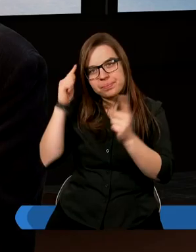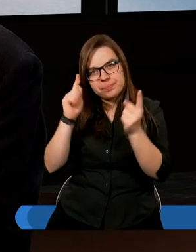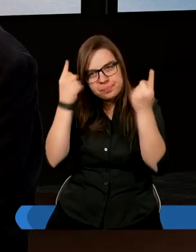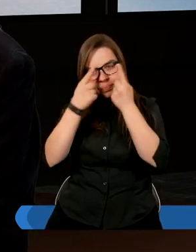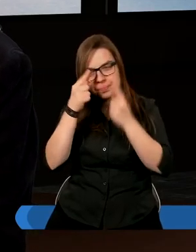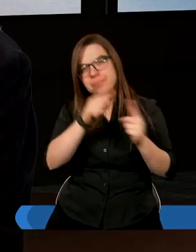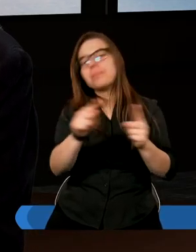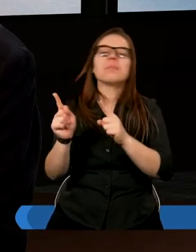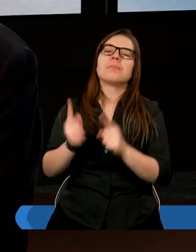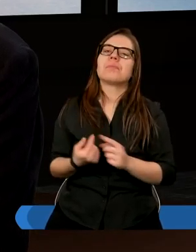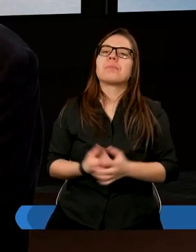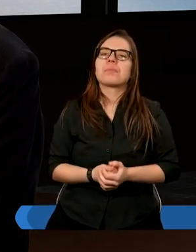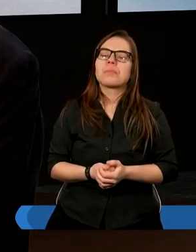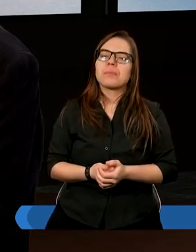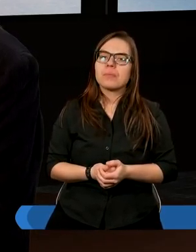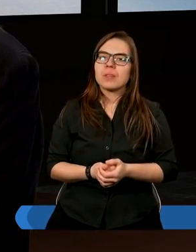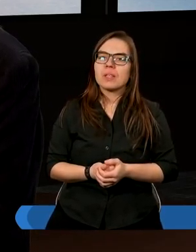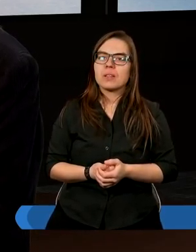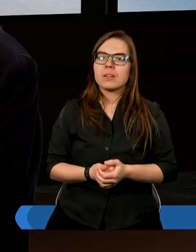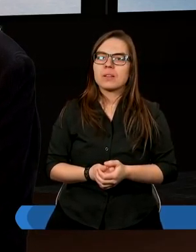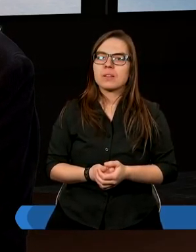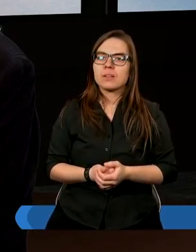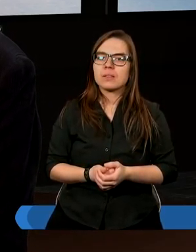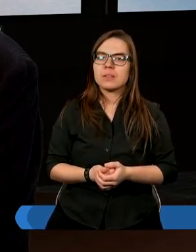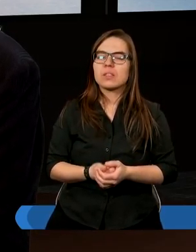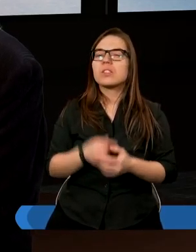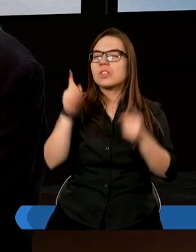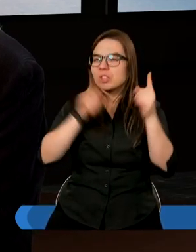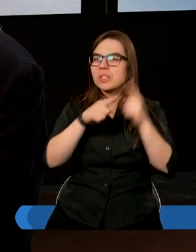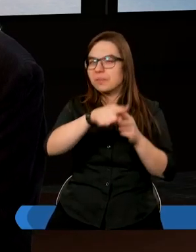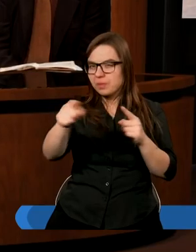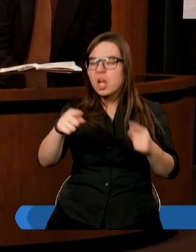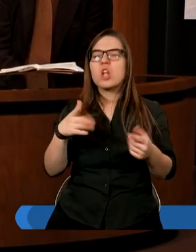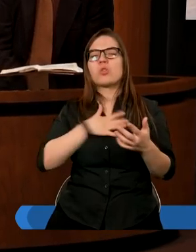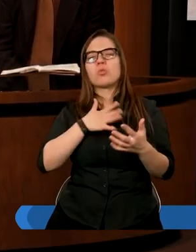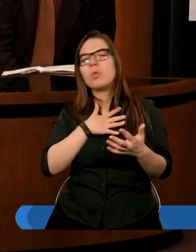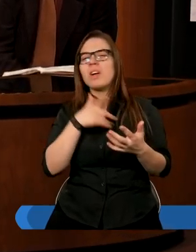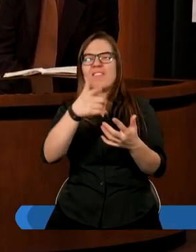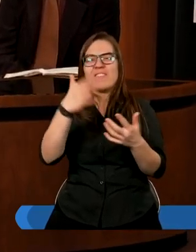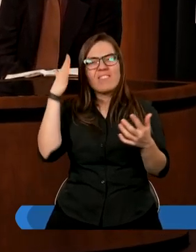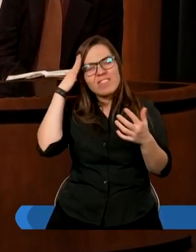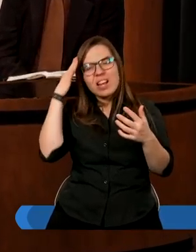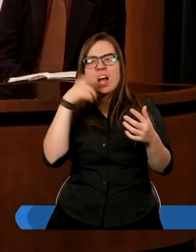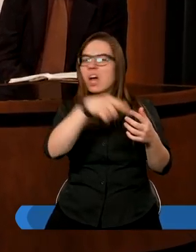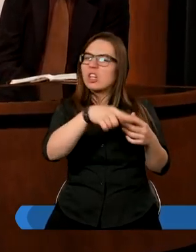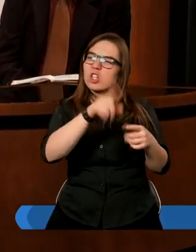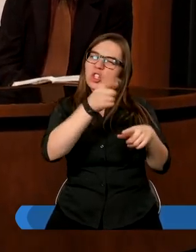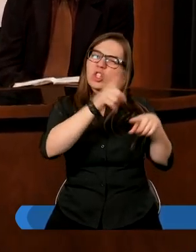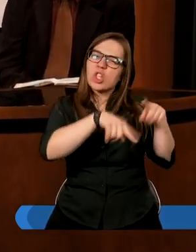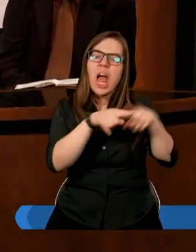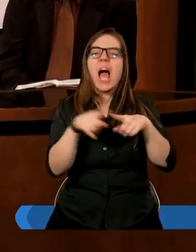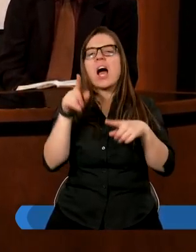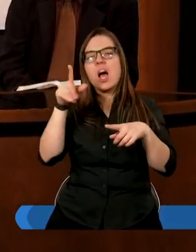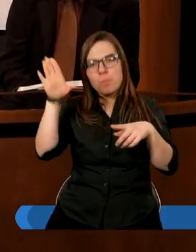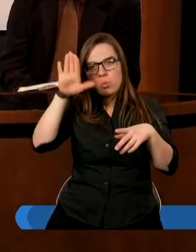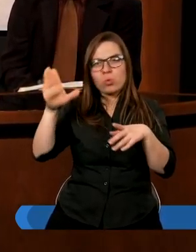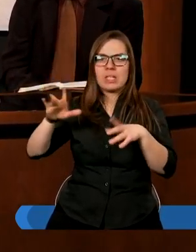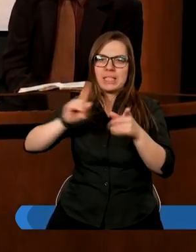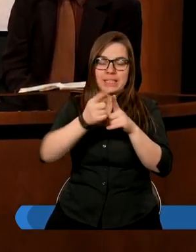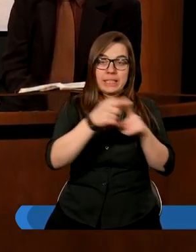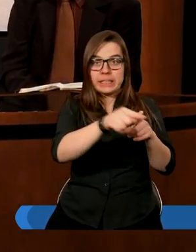stwierdzą, że niesłuszne były ich oceny, ich osądy, natomiast ludzie,